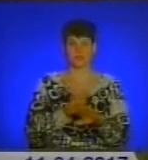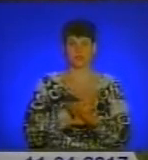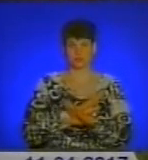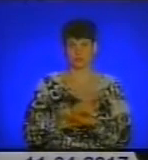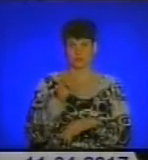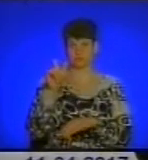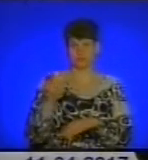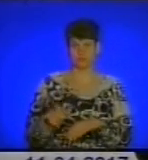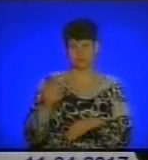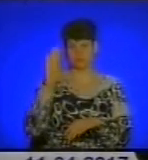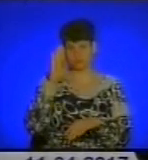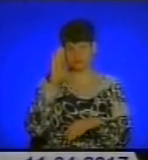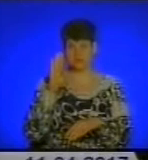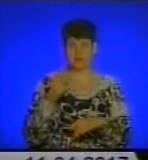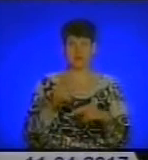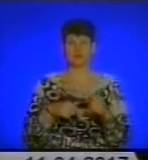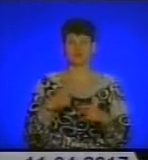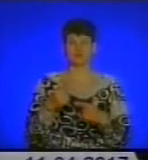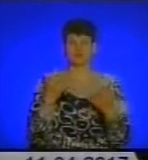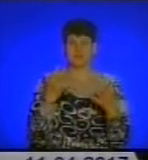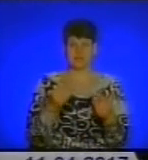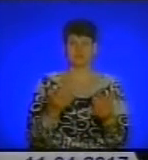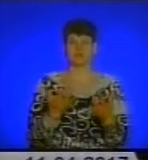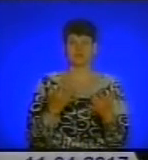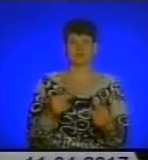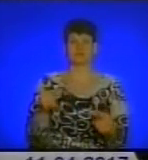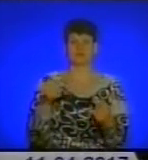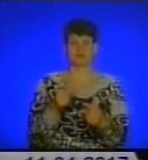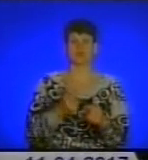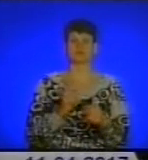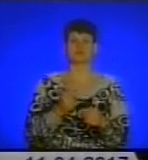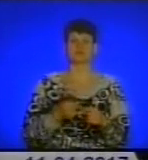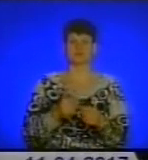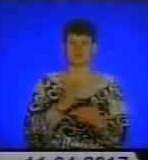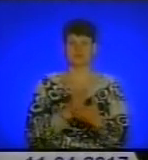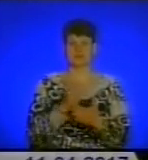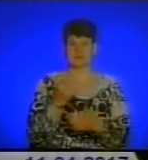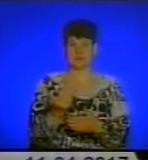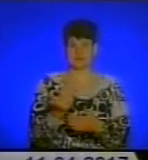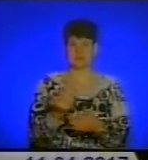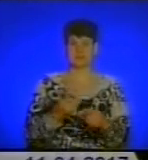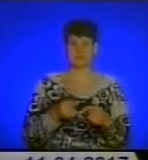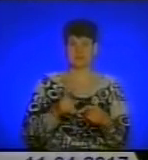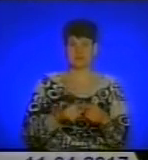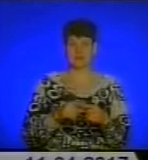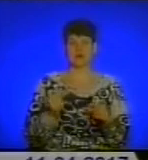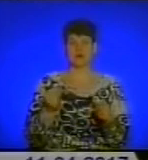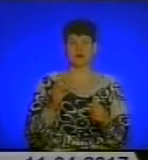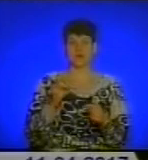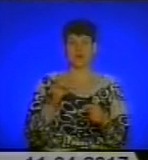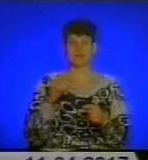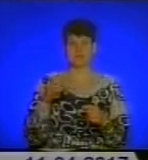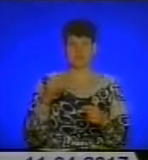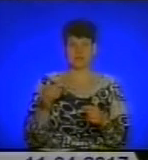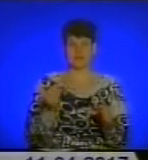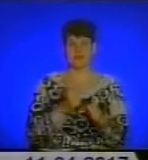злочинця, і вже на наступний день ми встановили, що це за злочинець. Було кваліфіковано дії як розбійний напад, було зрозуміло